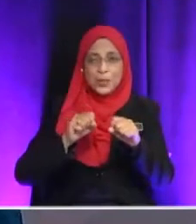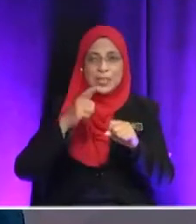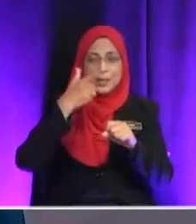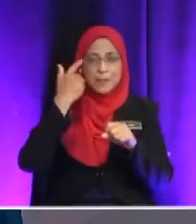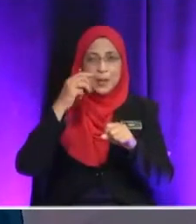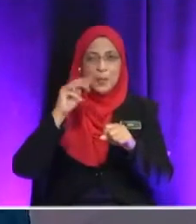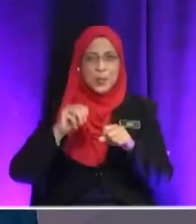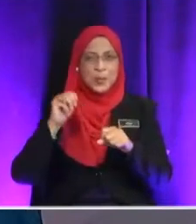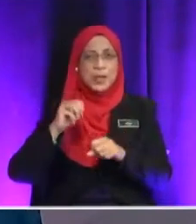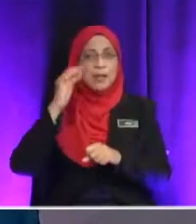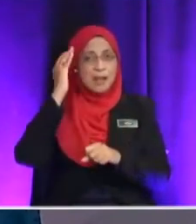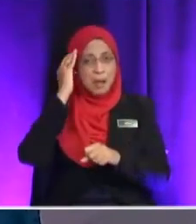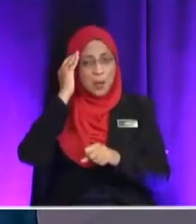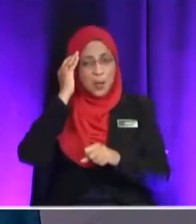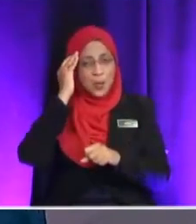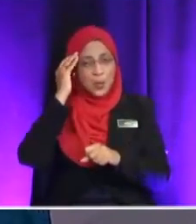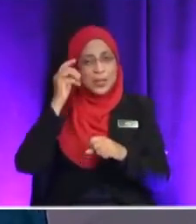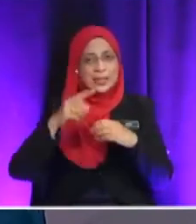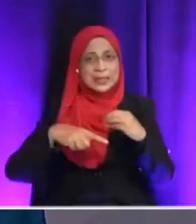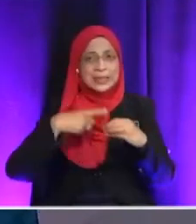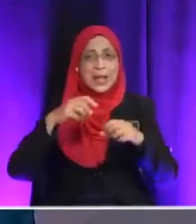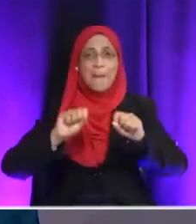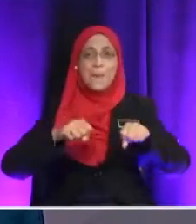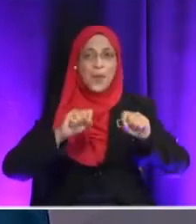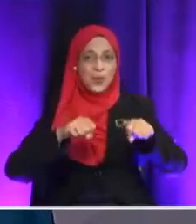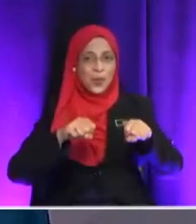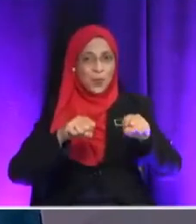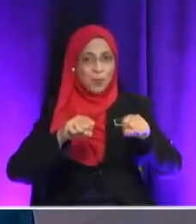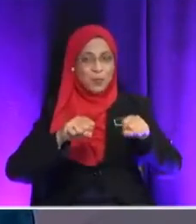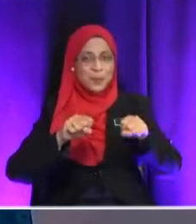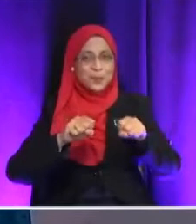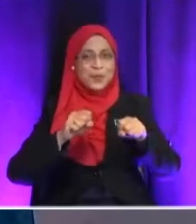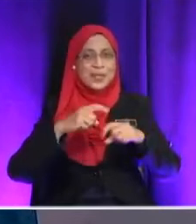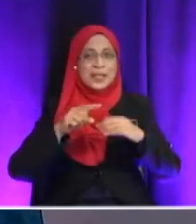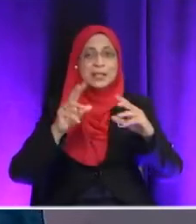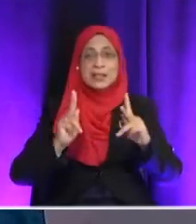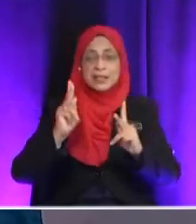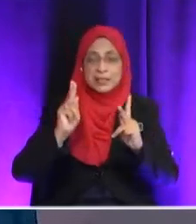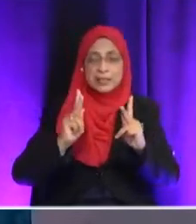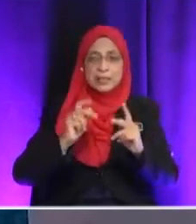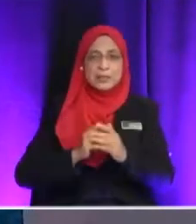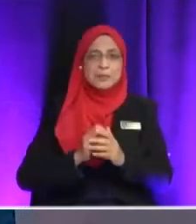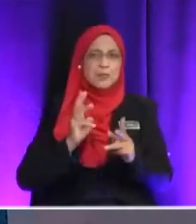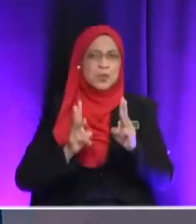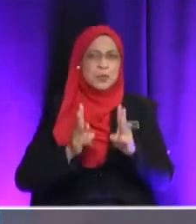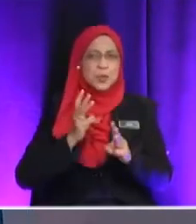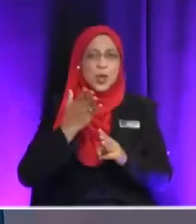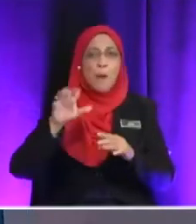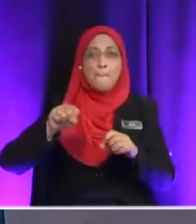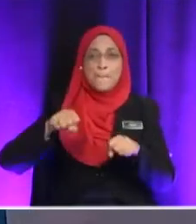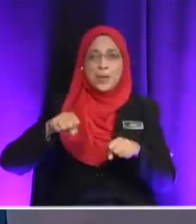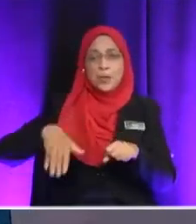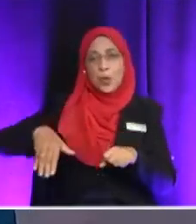tahu tentang motosikal itu kamu tahu tentang krekek walaupun kamu belum